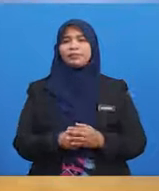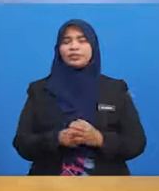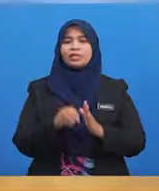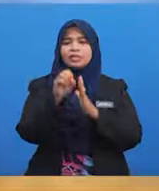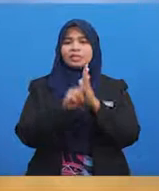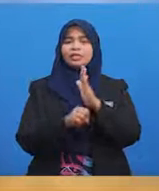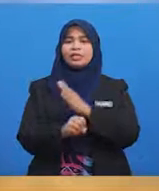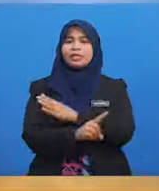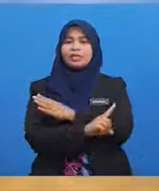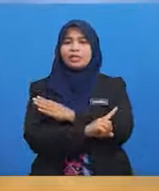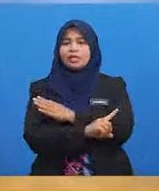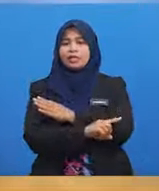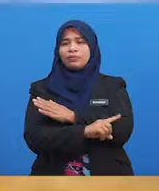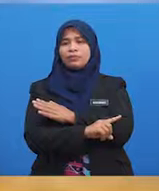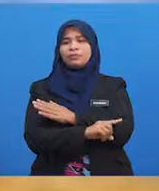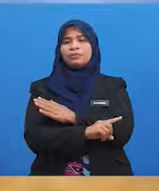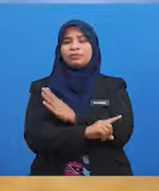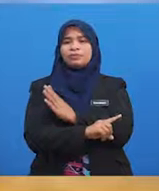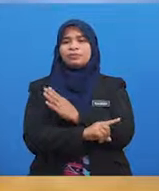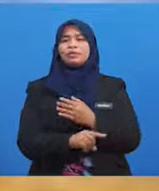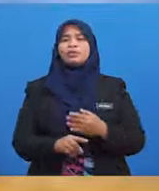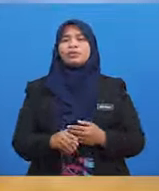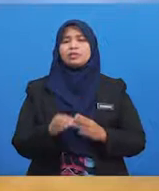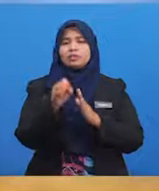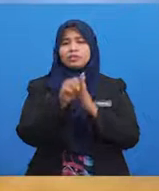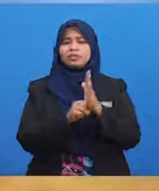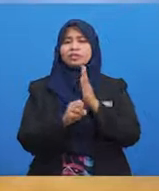ekor, se, ekor,